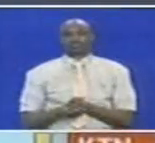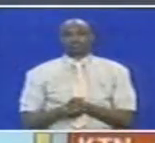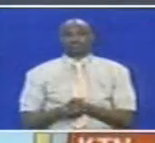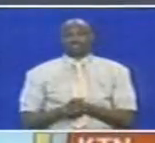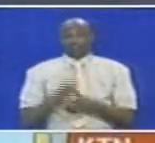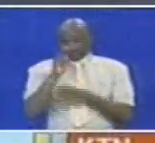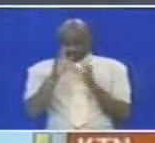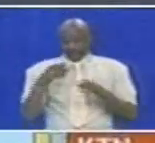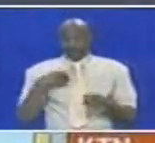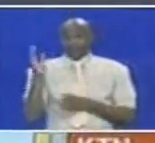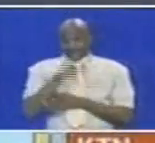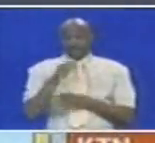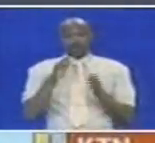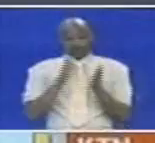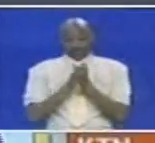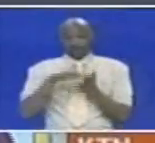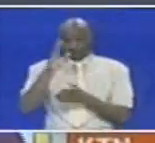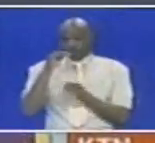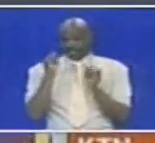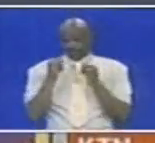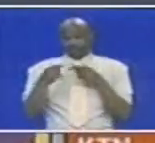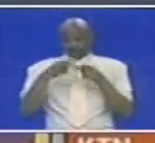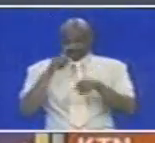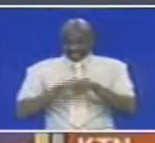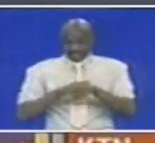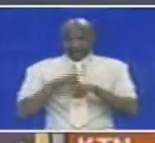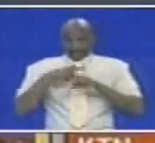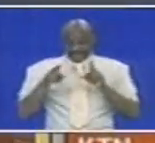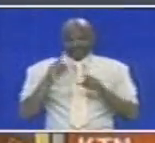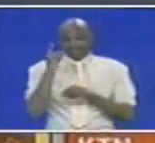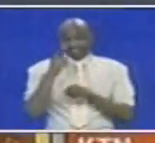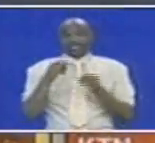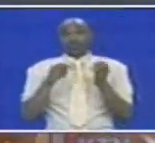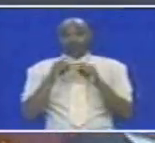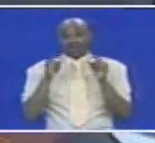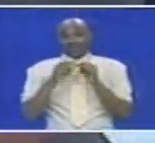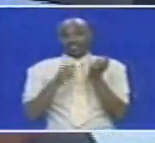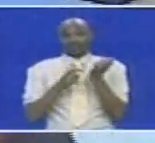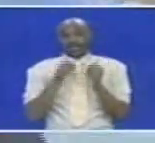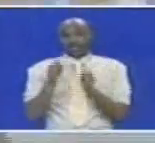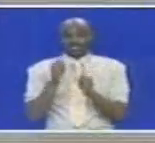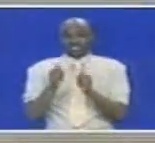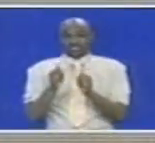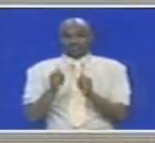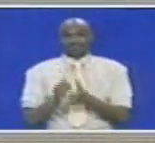Mtazamaji, nitarejea na taarifa zaidi katika muda usio mrefu, lakini kwanza tupate kamusi ya leo.